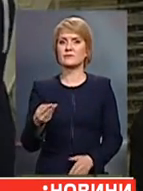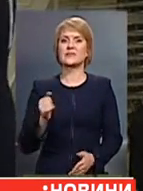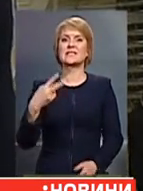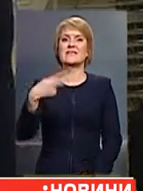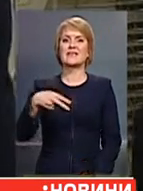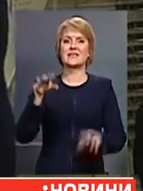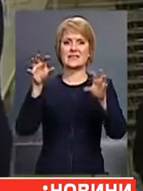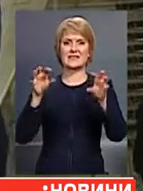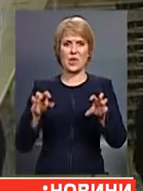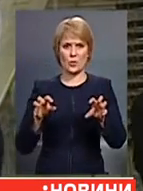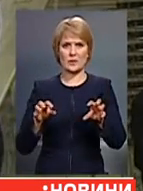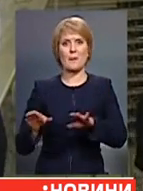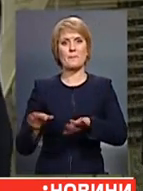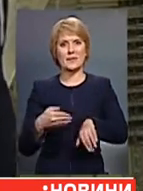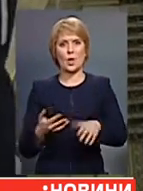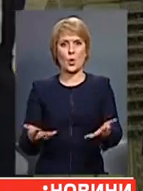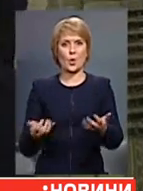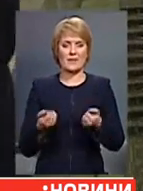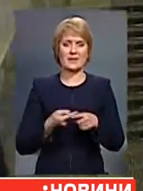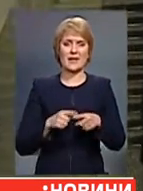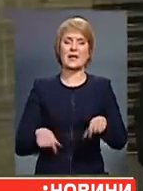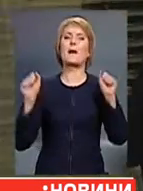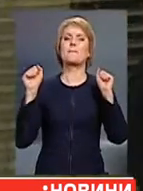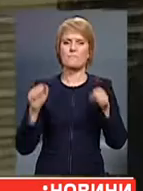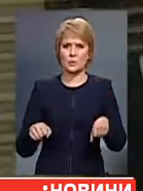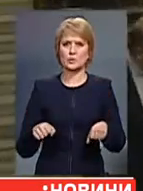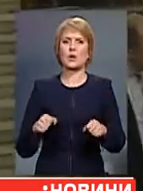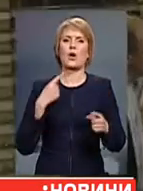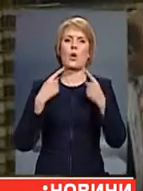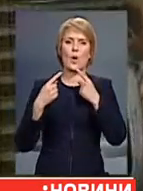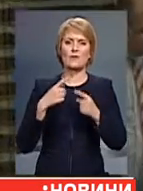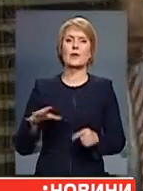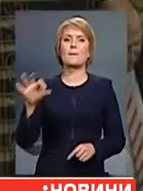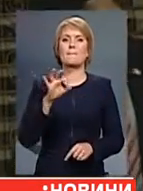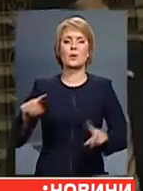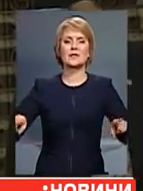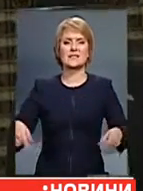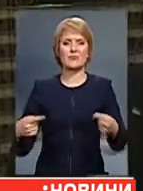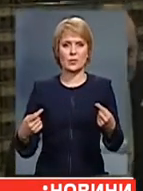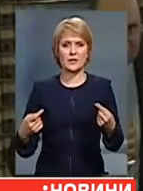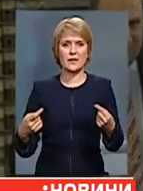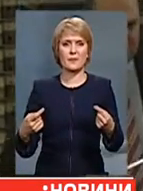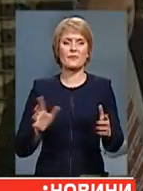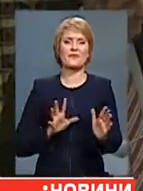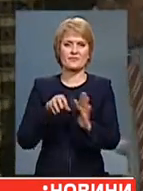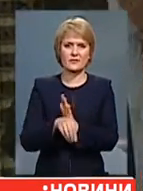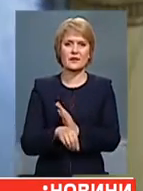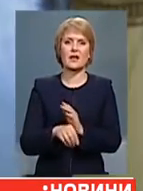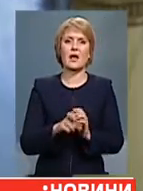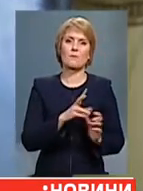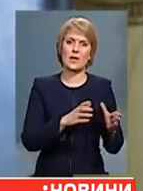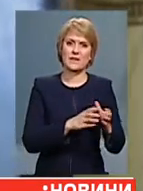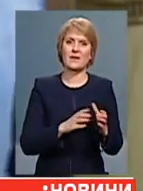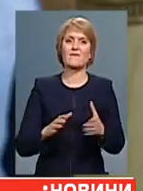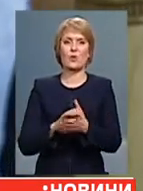20 законів, яких після ухвалення яких може йти розмова про створення, про її входження в коаліцію. Насправді